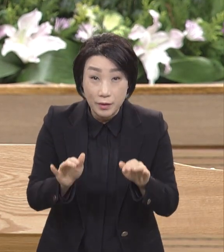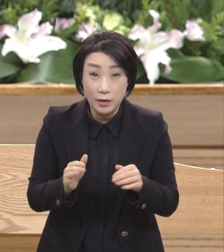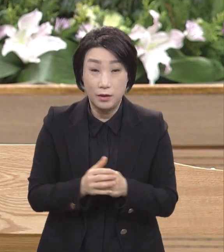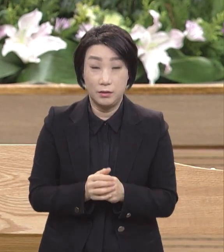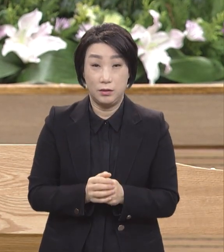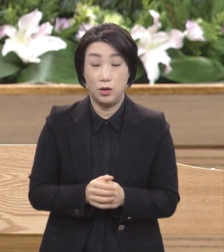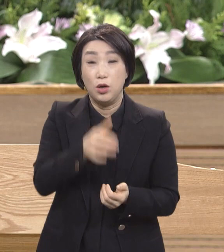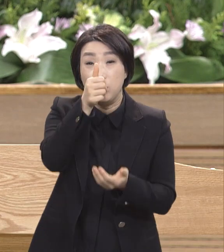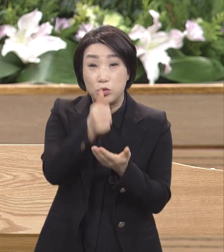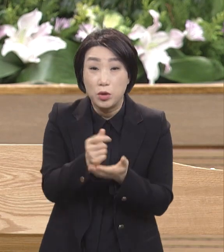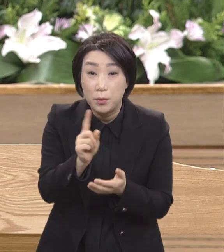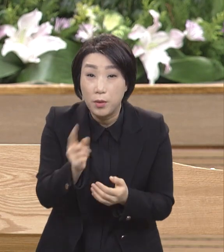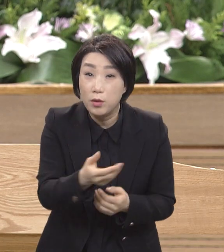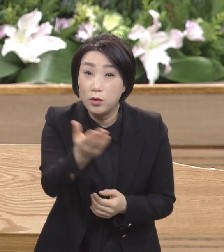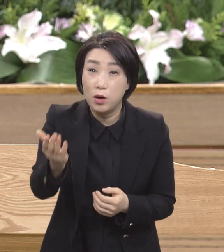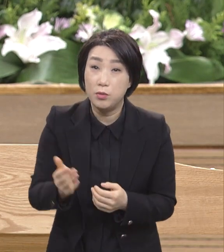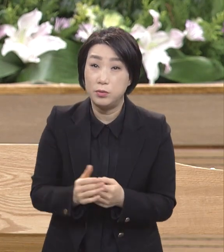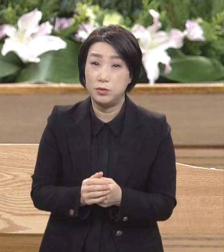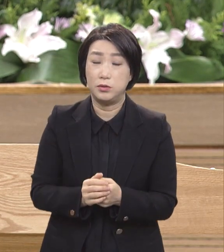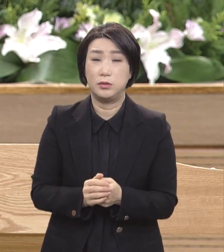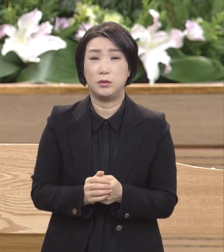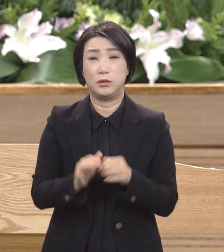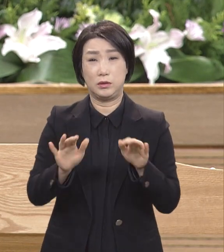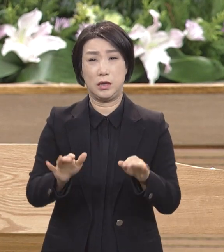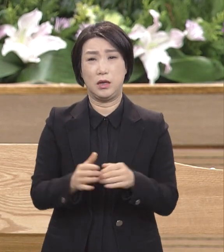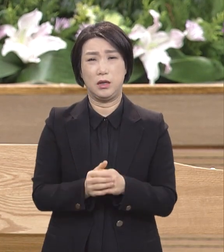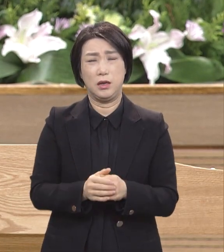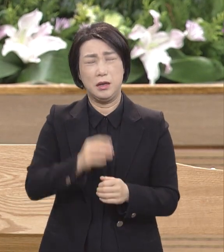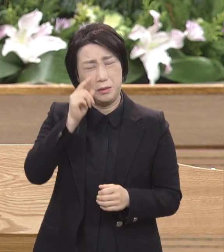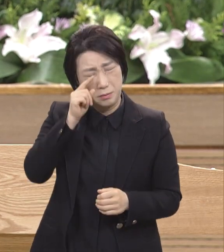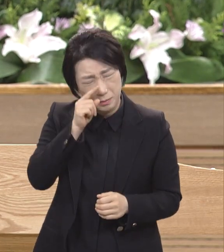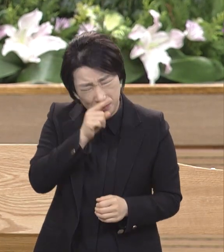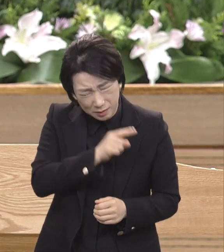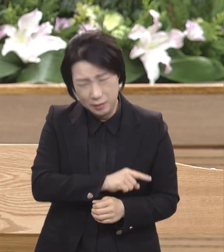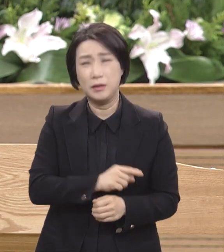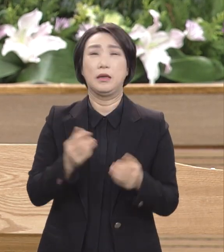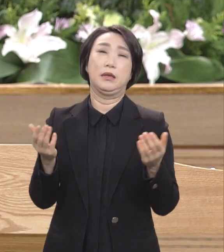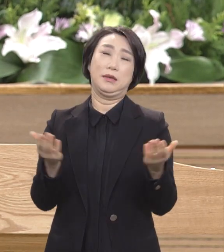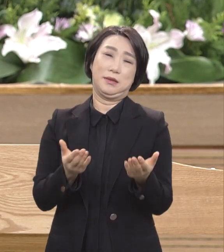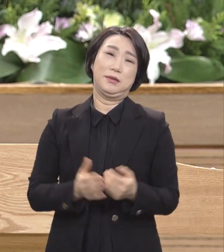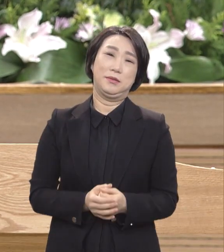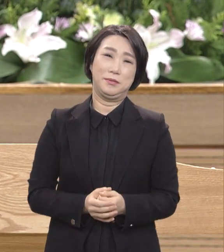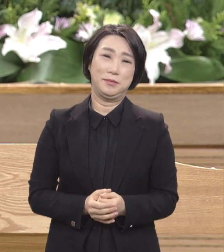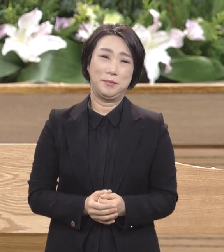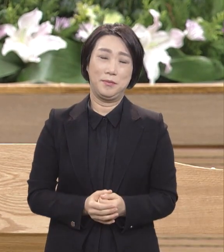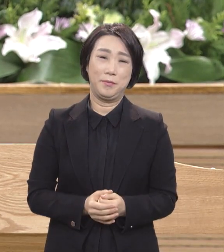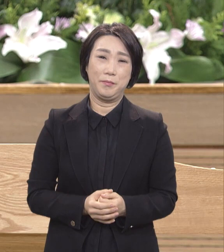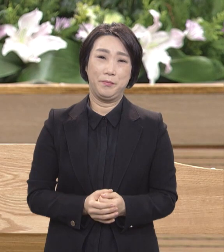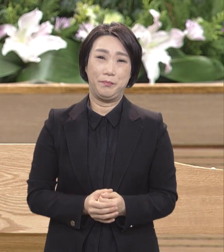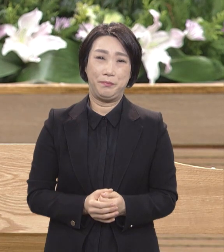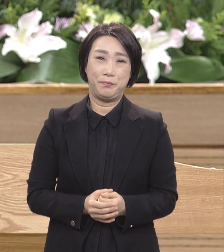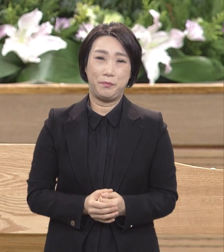아주 죄라는 것은 아주 못된 역사를 남겼는데